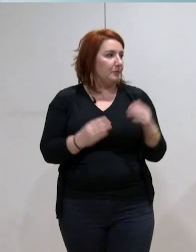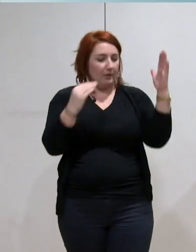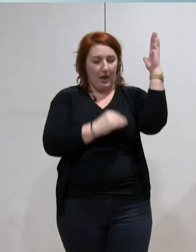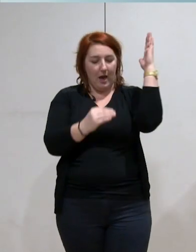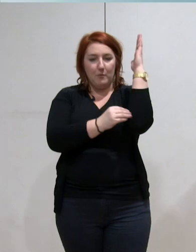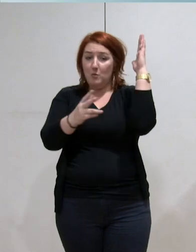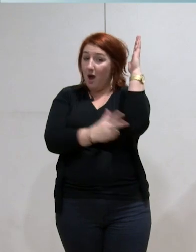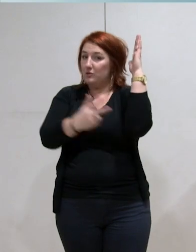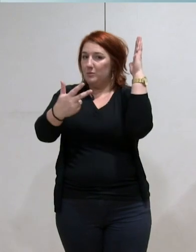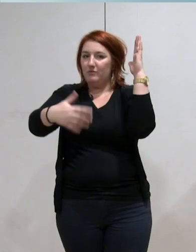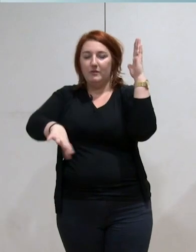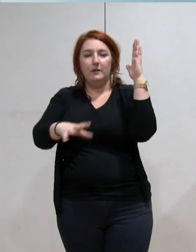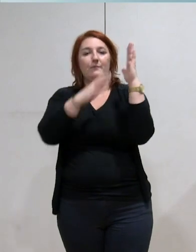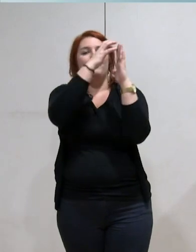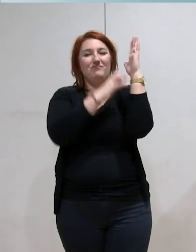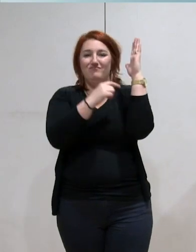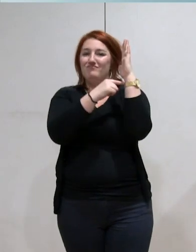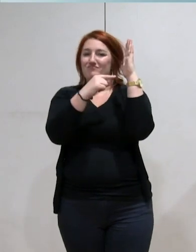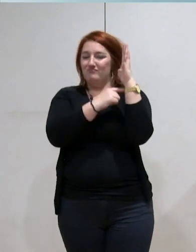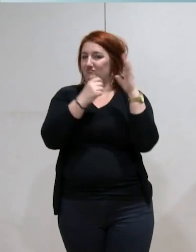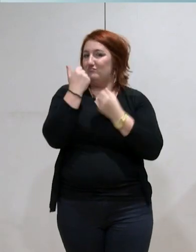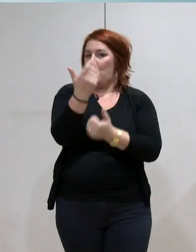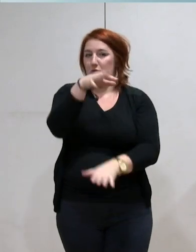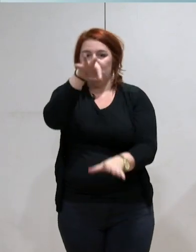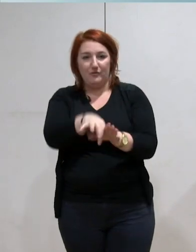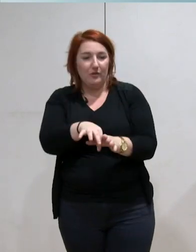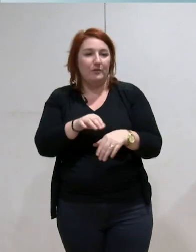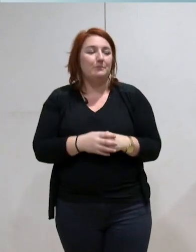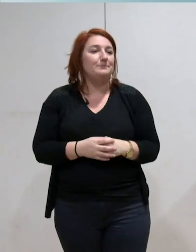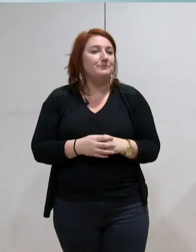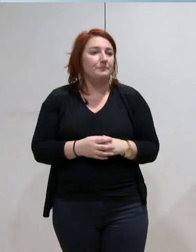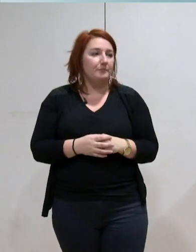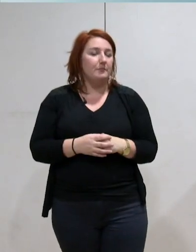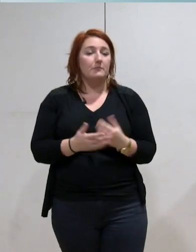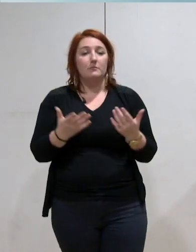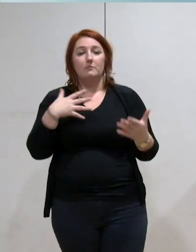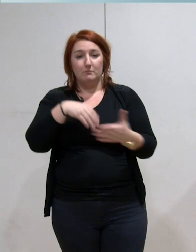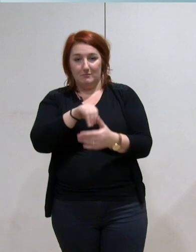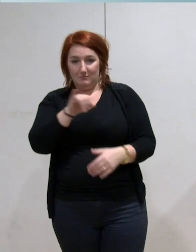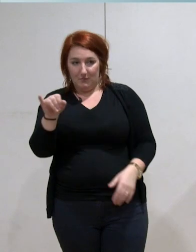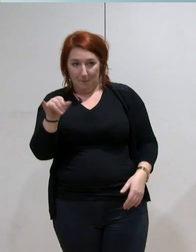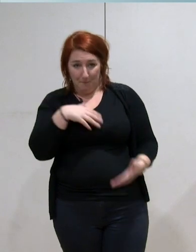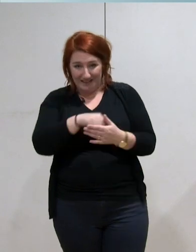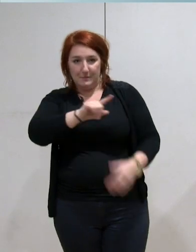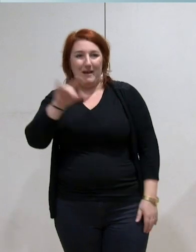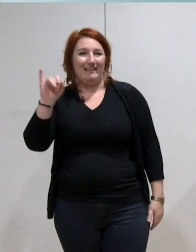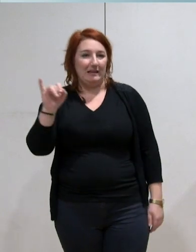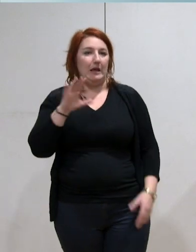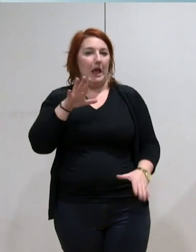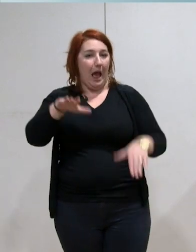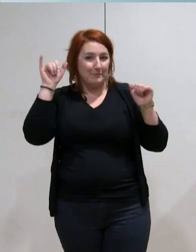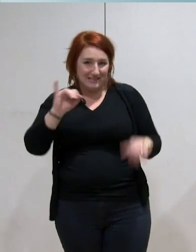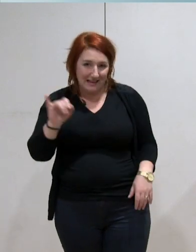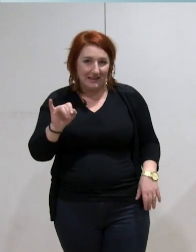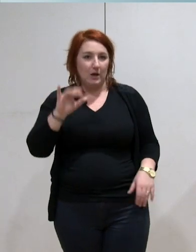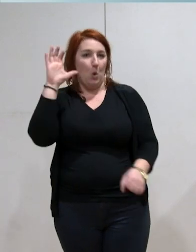est adopté et je mets au voix la délibération modificative ainsi amendée qui ne prend pas part au vote qui s'abstient